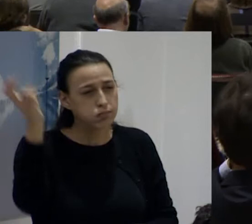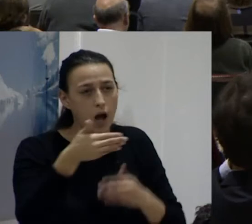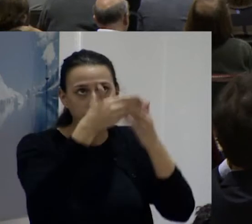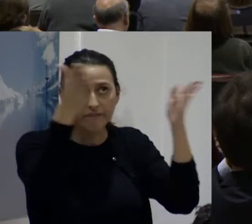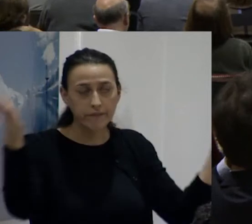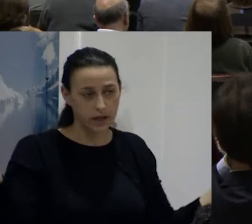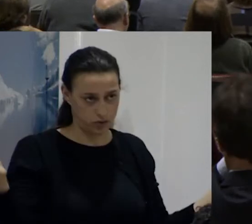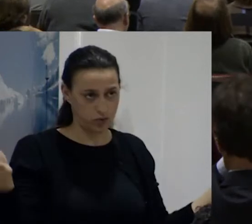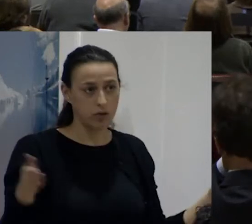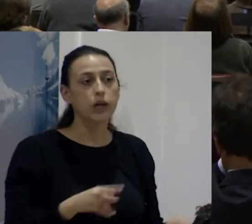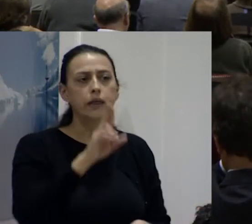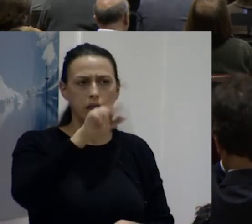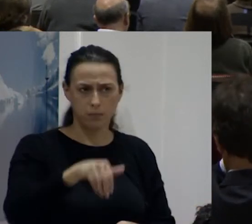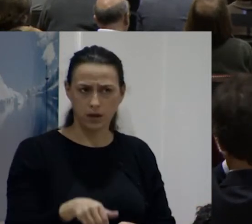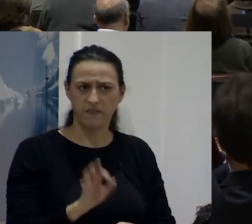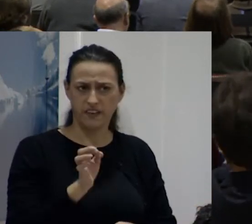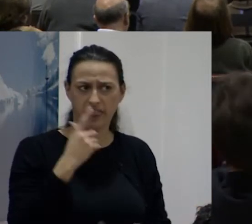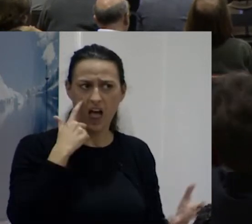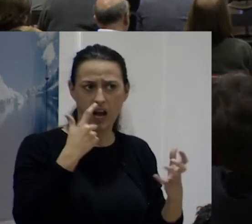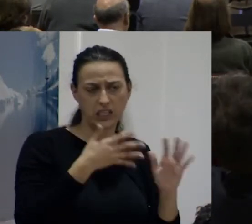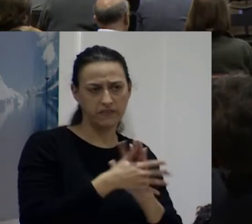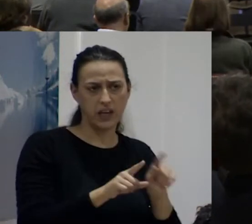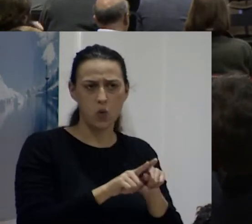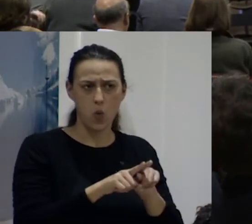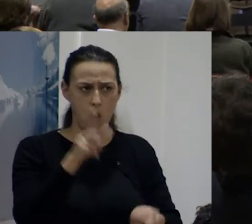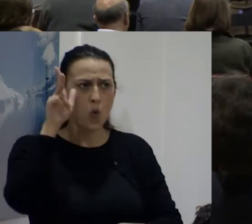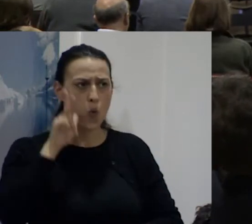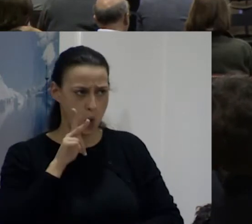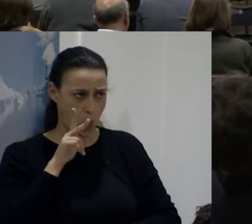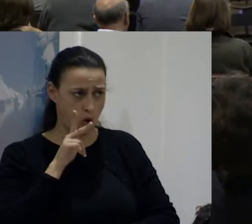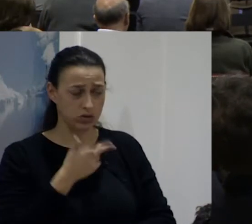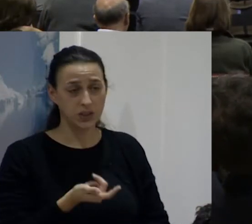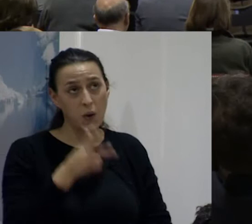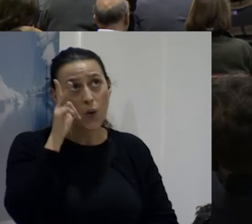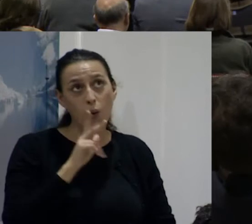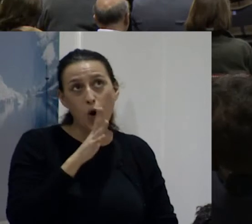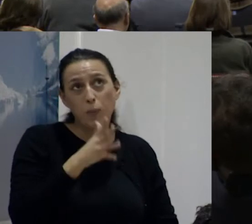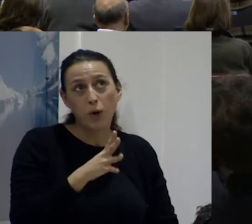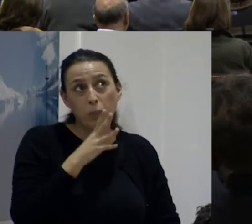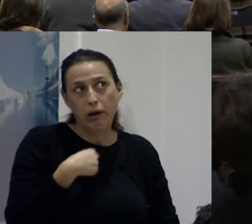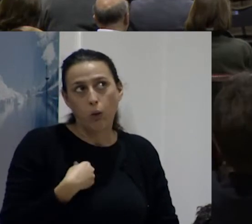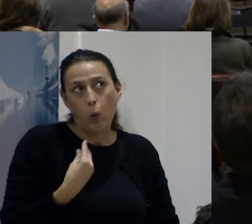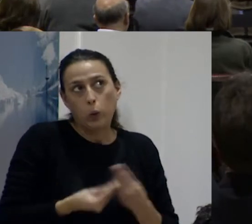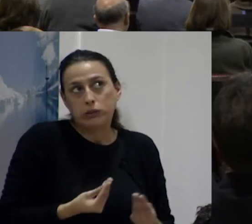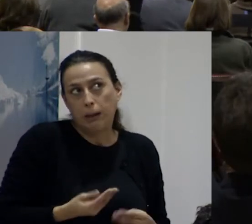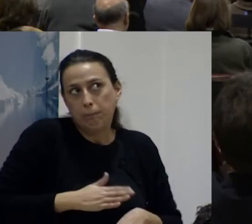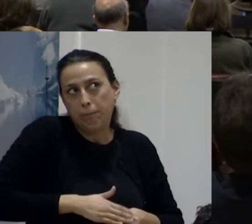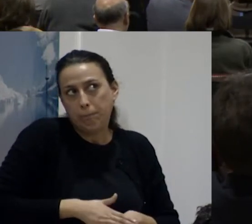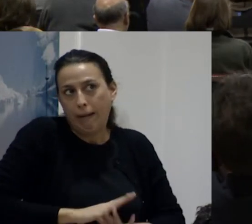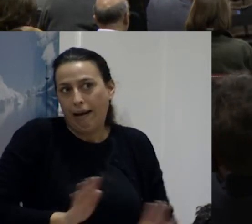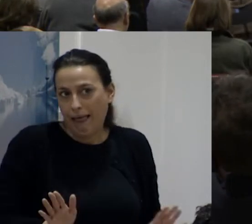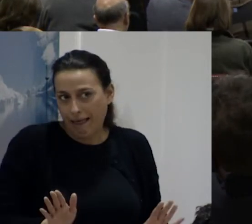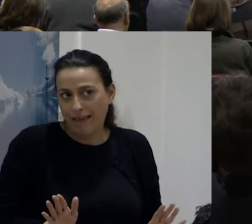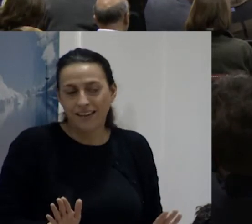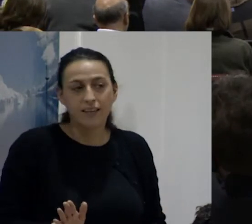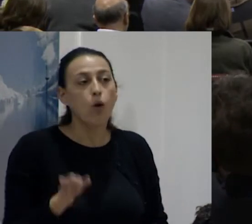I un saber de luxe, no solament perquè sembla d'escassa utilitat pràctica o perquè siga